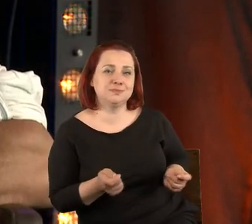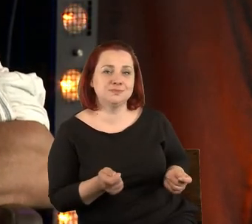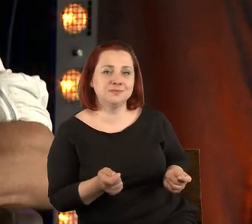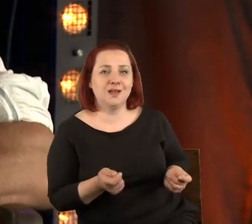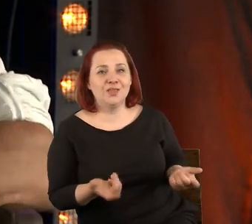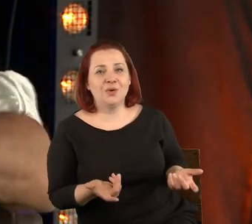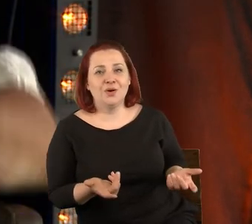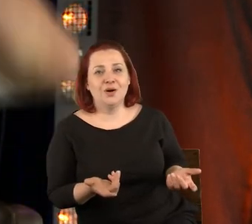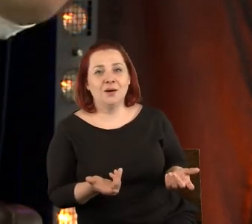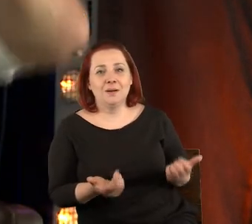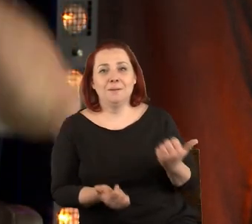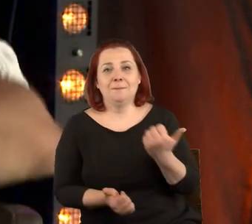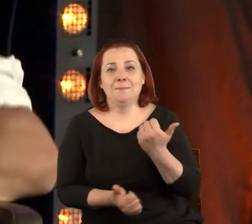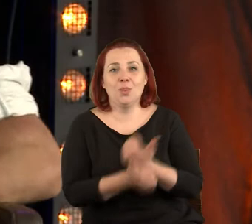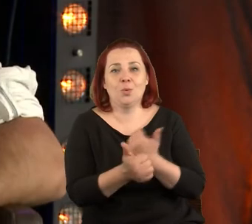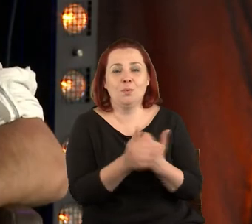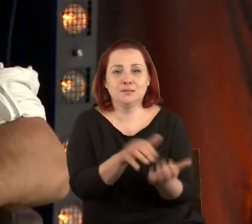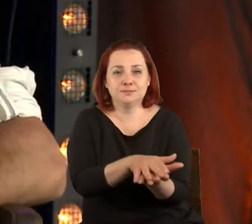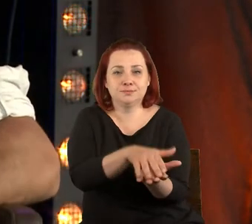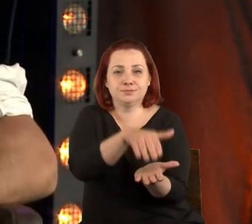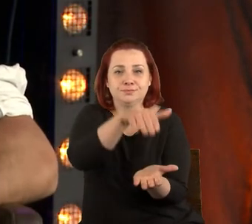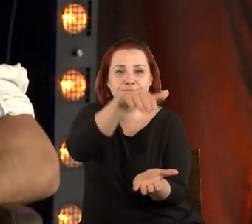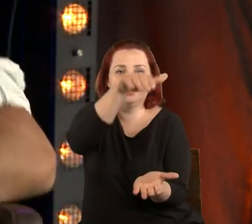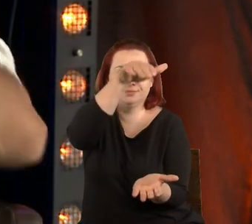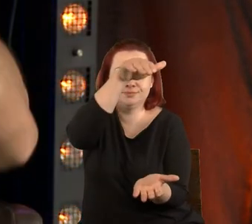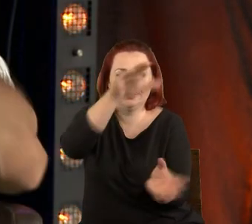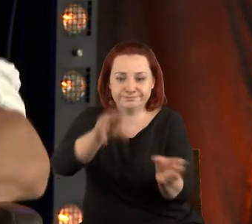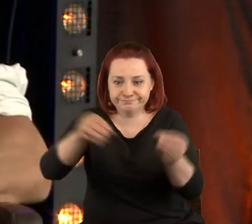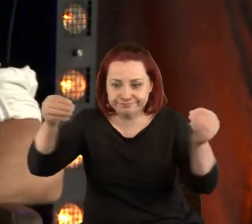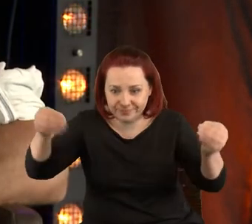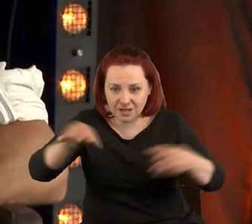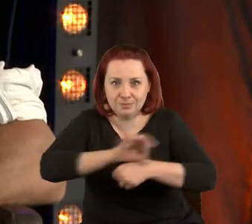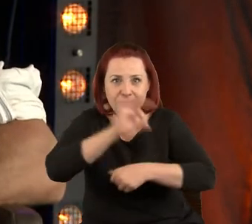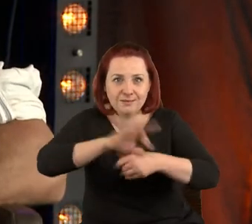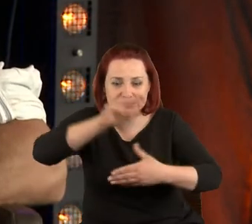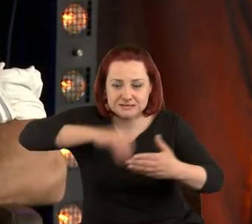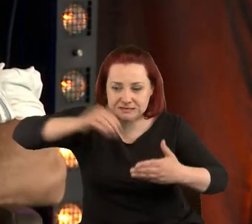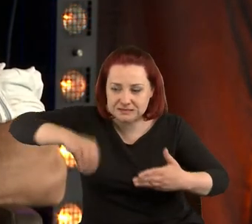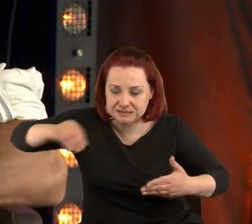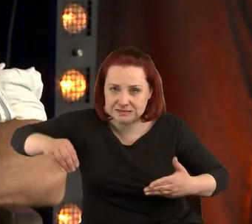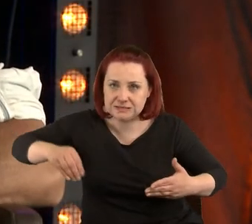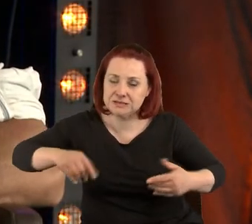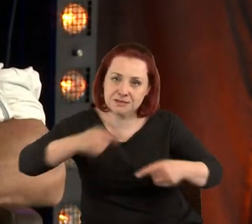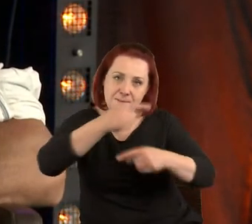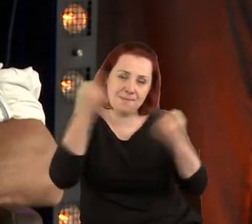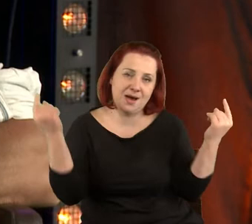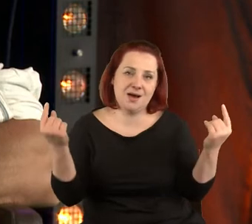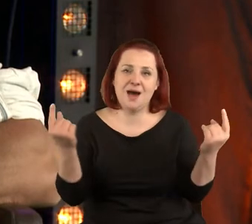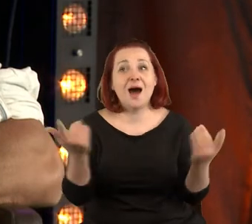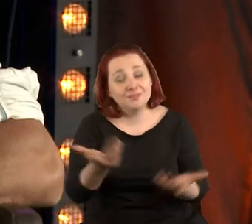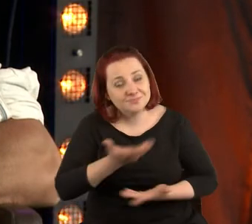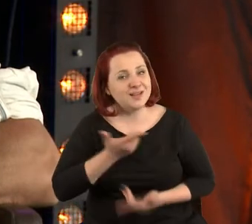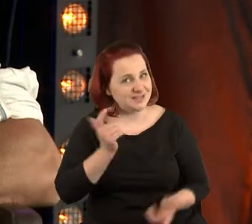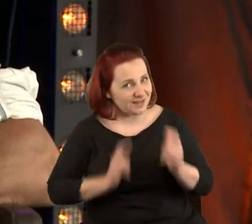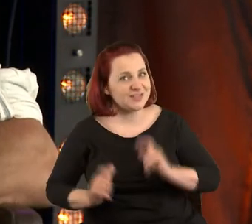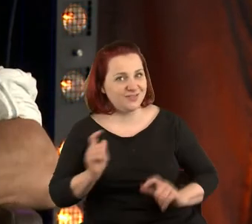no tak, jestem w papierach po uszy, można powiedzieć, w projektach po uszy, ale to też daje pewną satysfakcję, tak? Bo dzięki